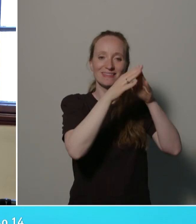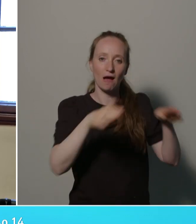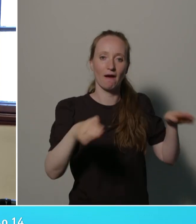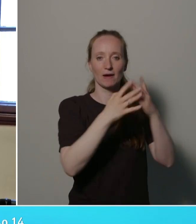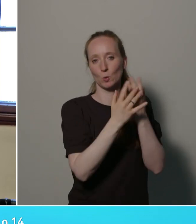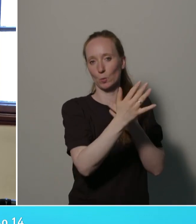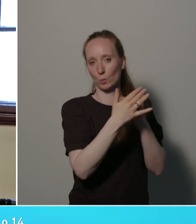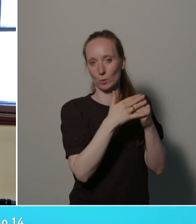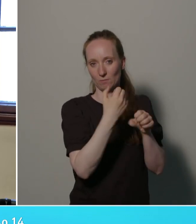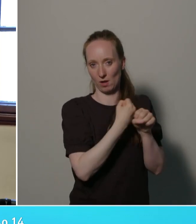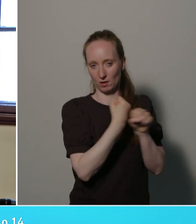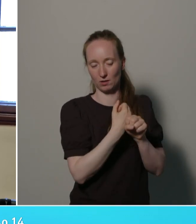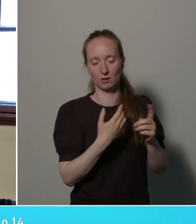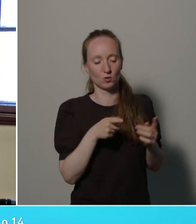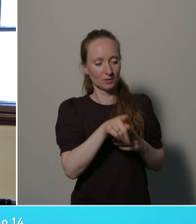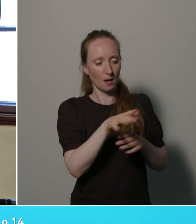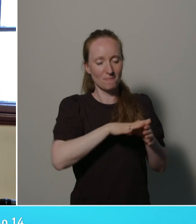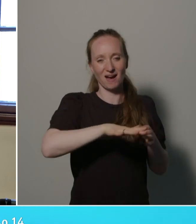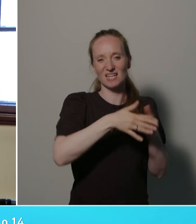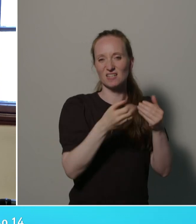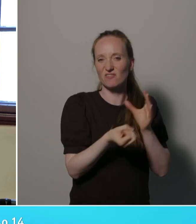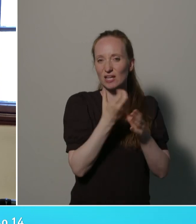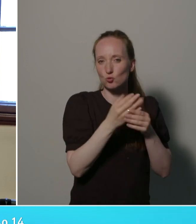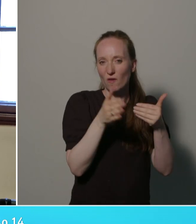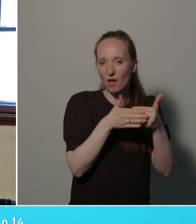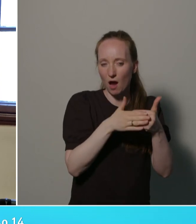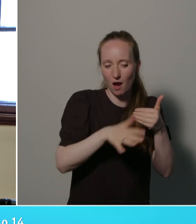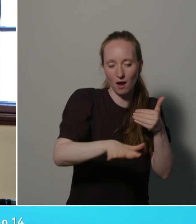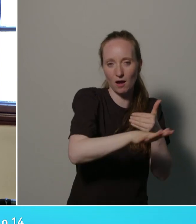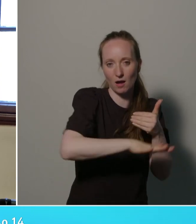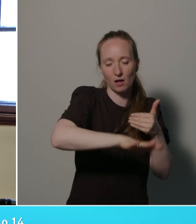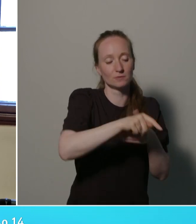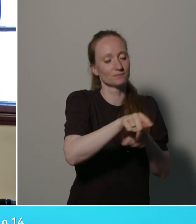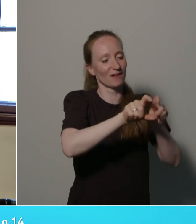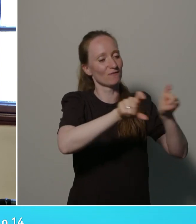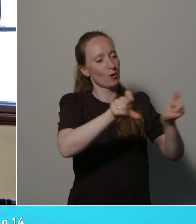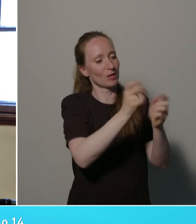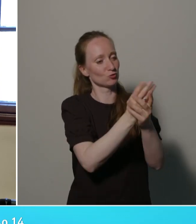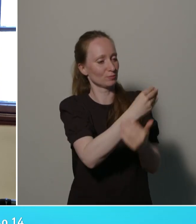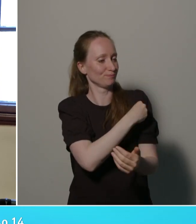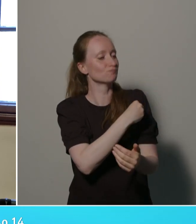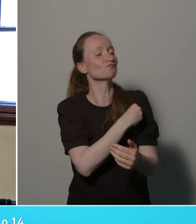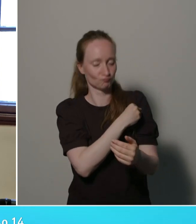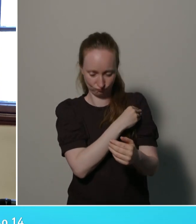diesem naturnahen Bereich dort sehr wichtig ist und uns auch zugesichert wurde, dass das kommt.